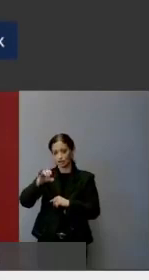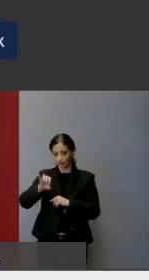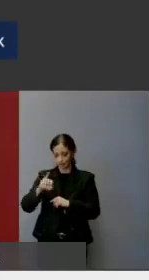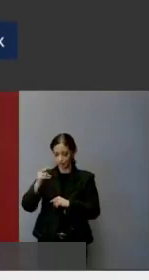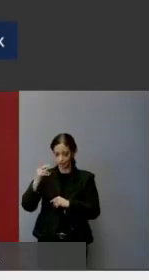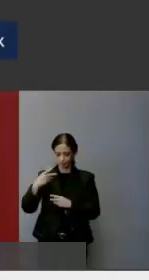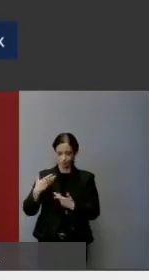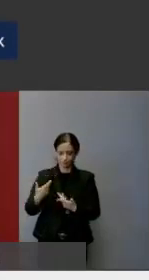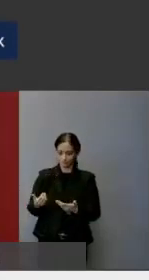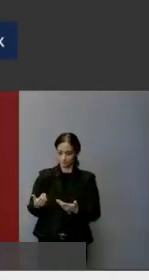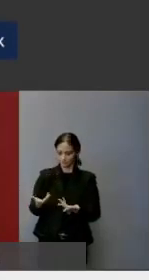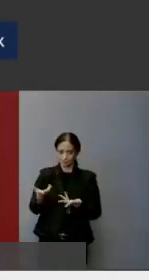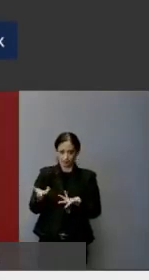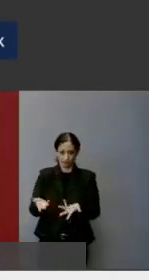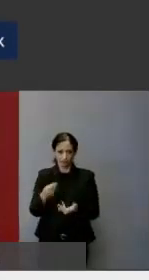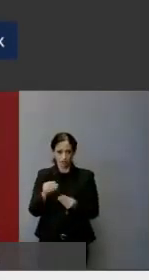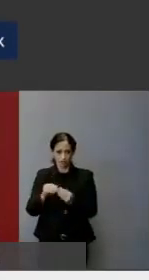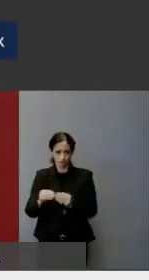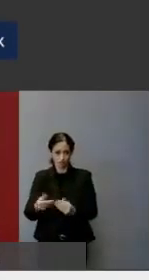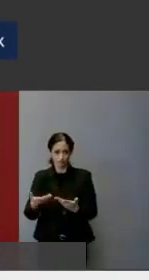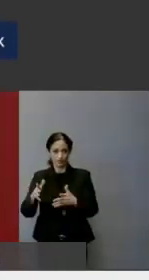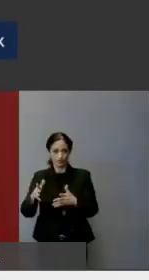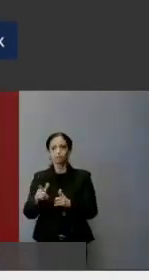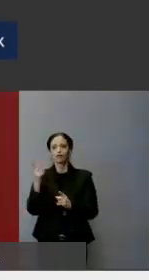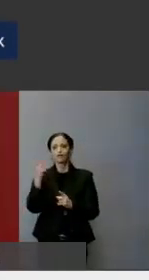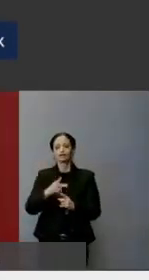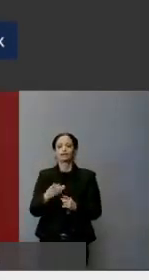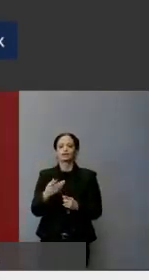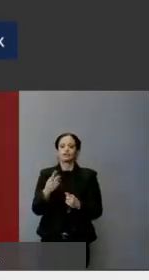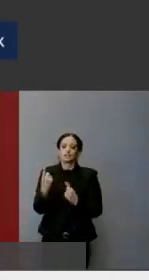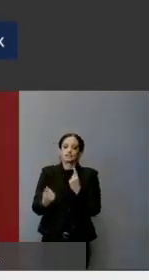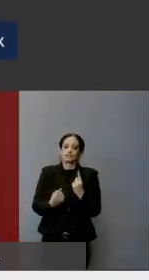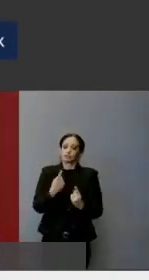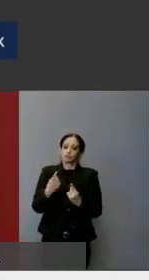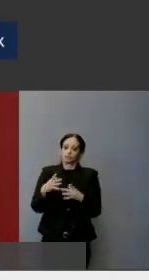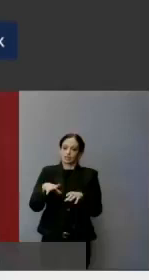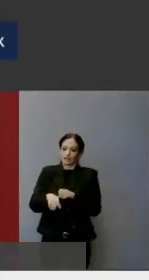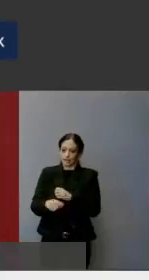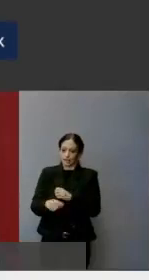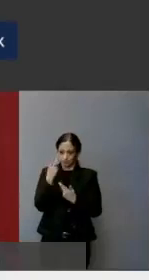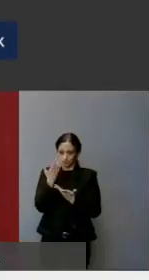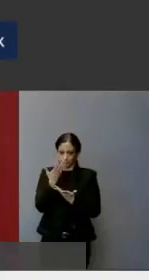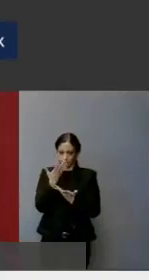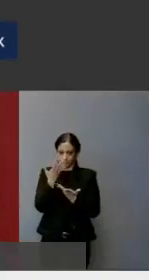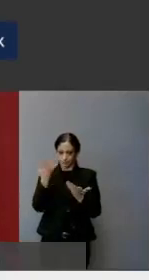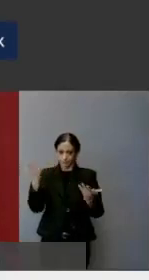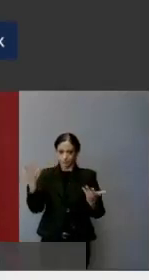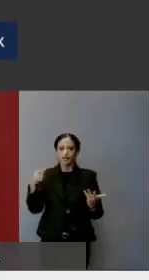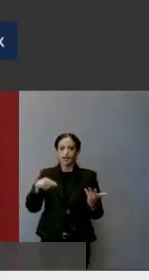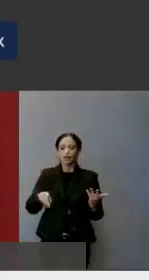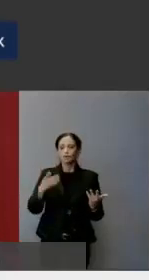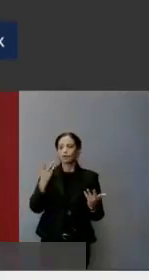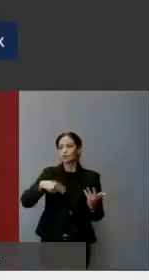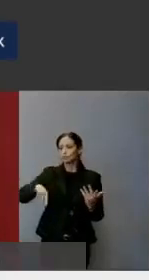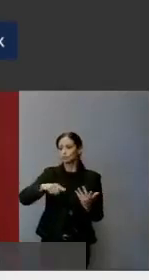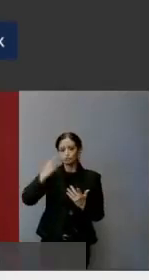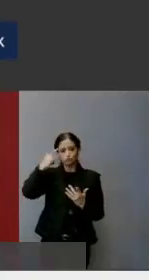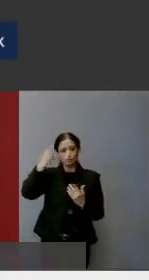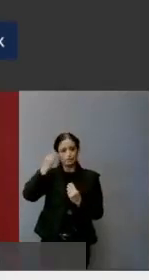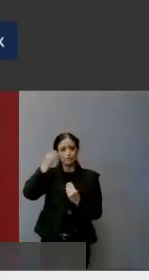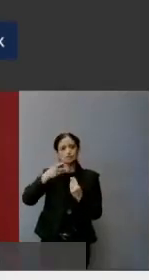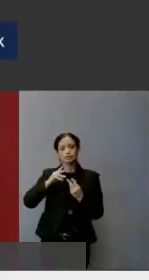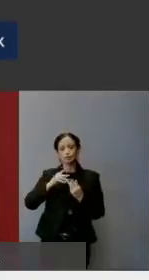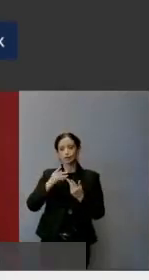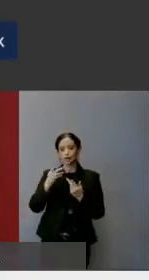precarie questa precarietà questa situazione di degrado è ben visibile quindi abbiamo fatto un piano operativo anche di asfaltature